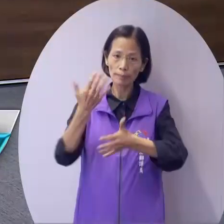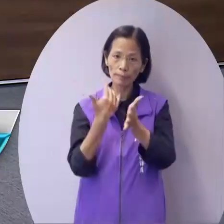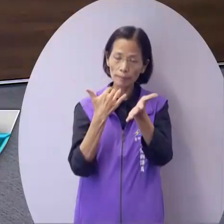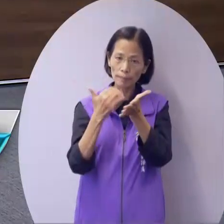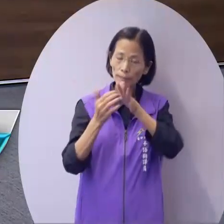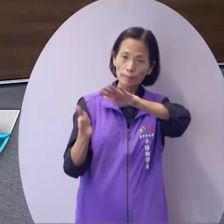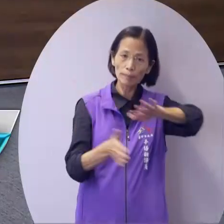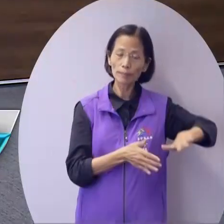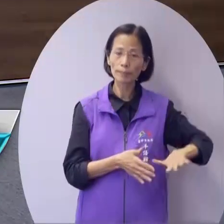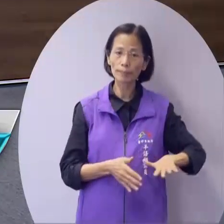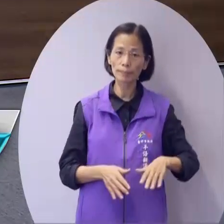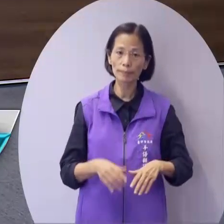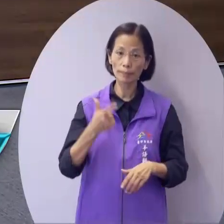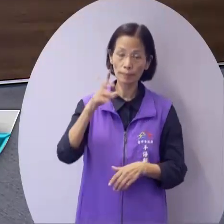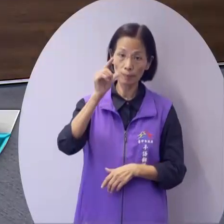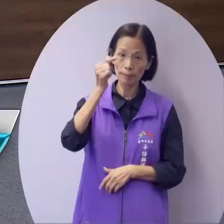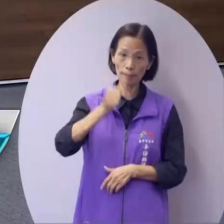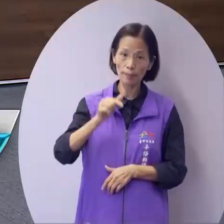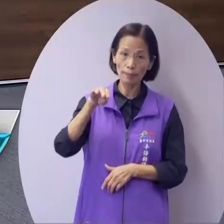算外，于